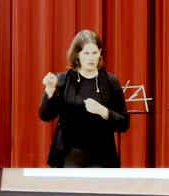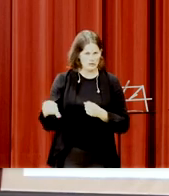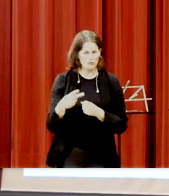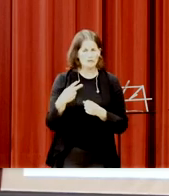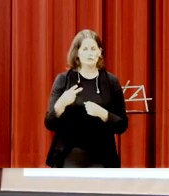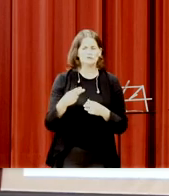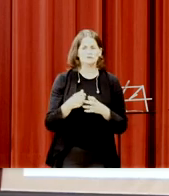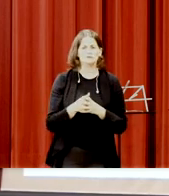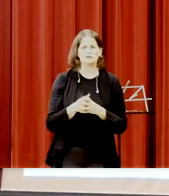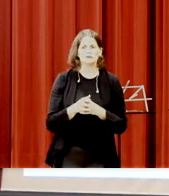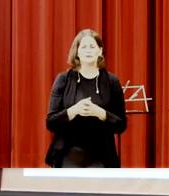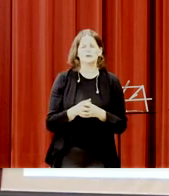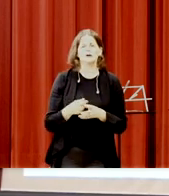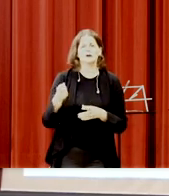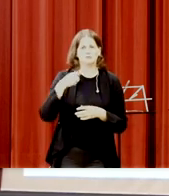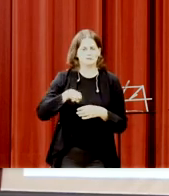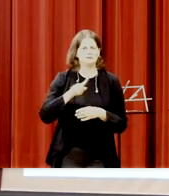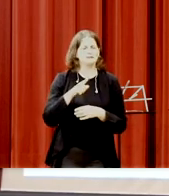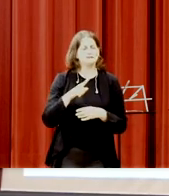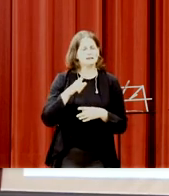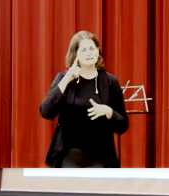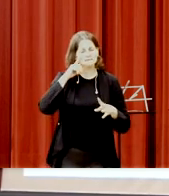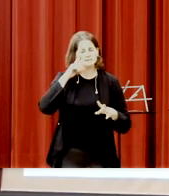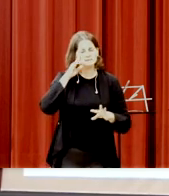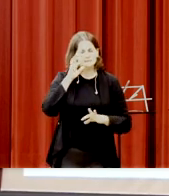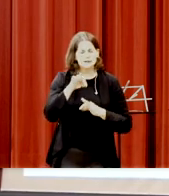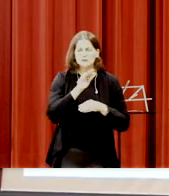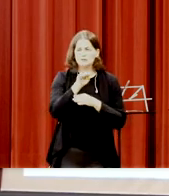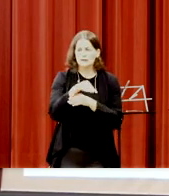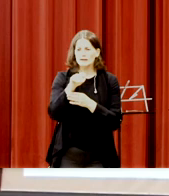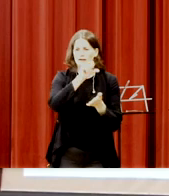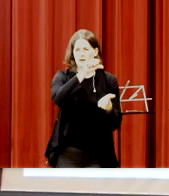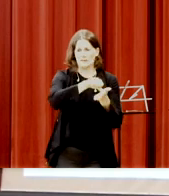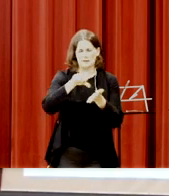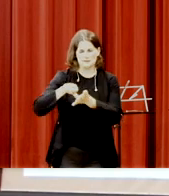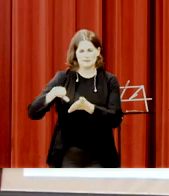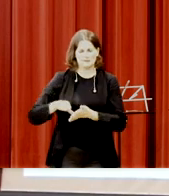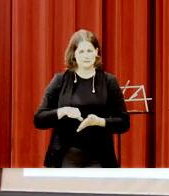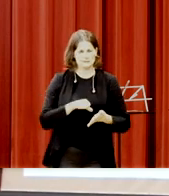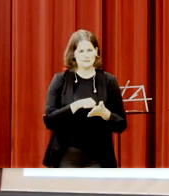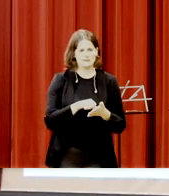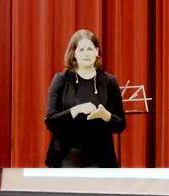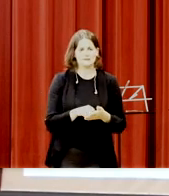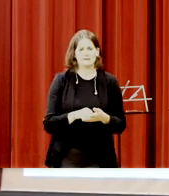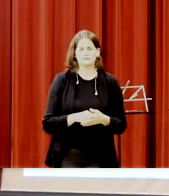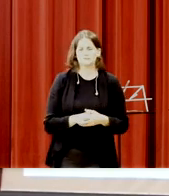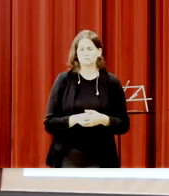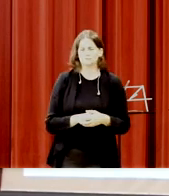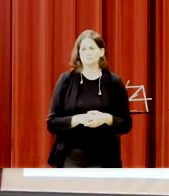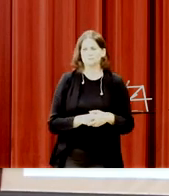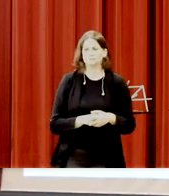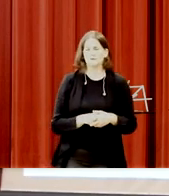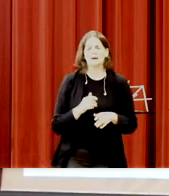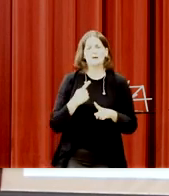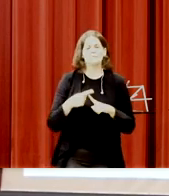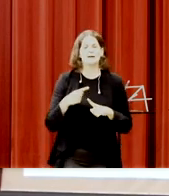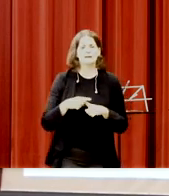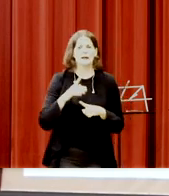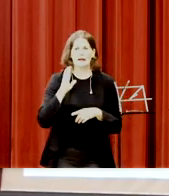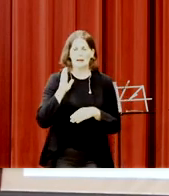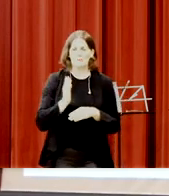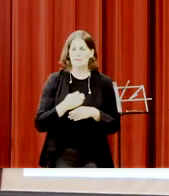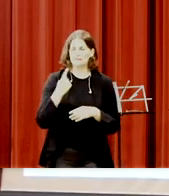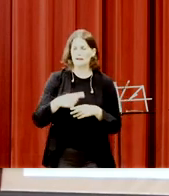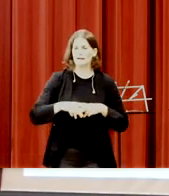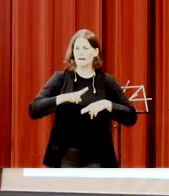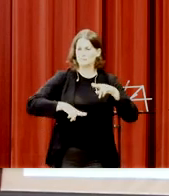perquè l'impacte que tenen les obres del baixador, doncs, siguin el mínim possible, i això tenim la col·laboració de l'Ajuntament de Reus.